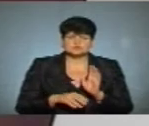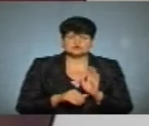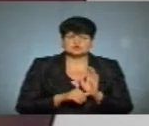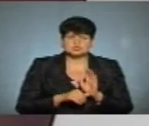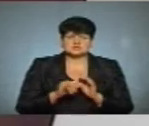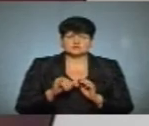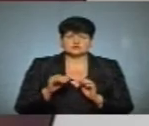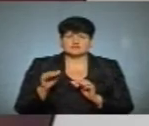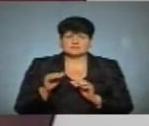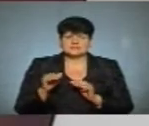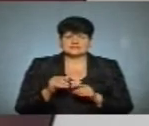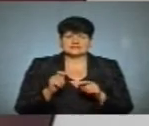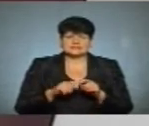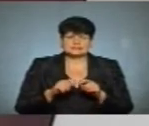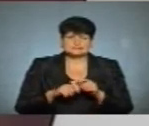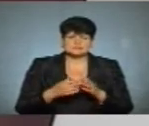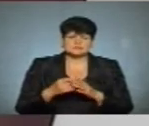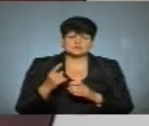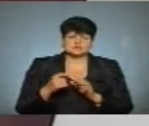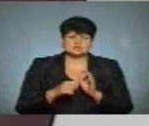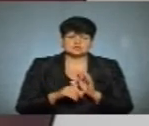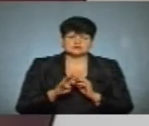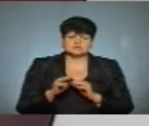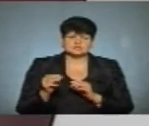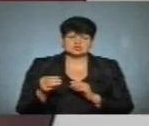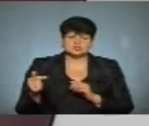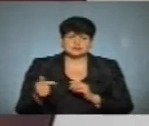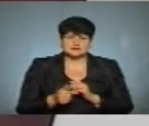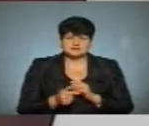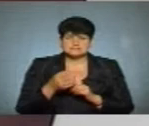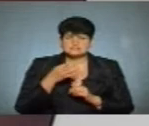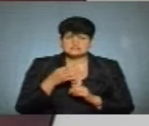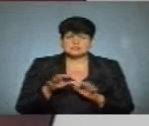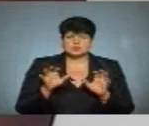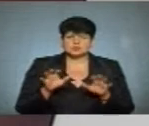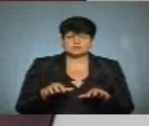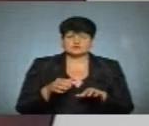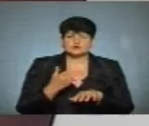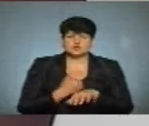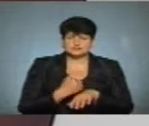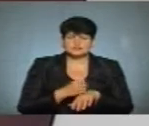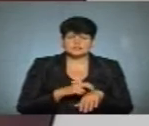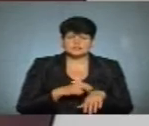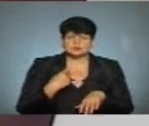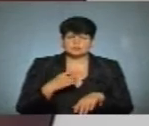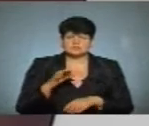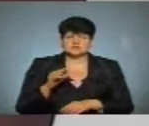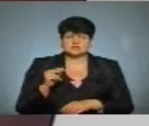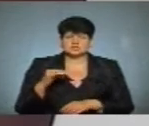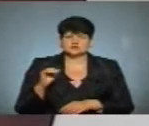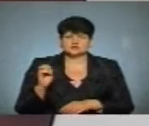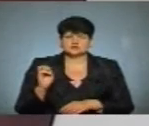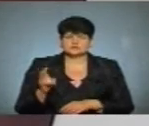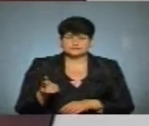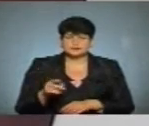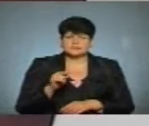4896 імуноферментних тестів на суму близько 164 тисячі гривень, повідомила головна санітарна лікарка області Оксана Чайчук.